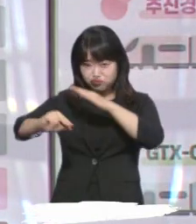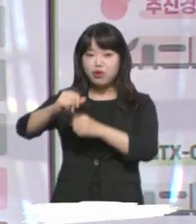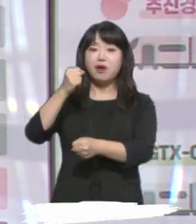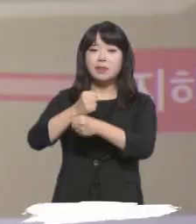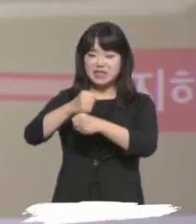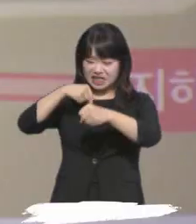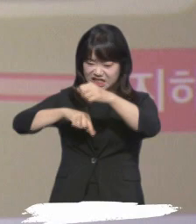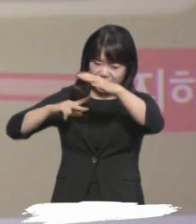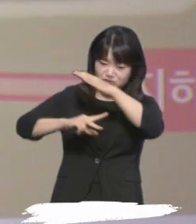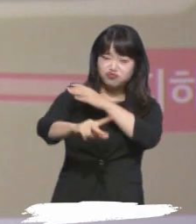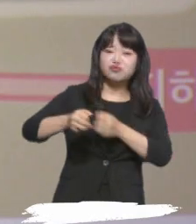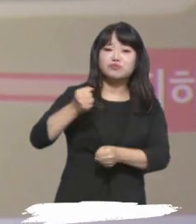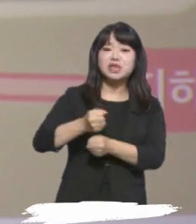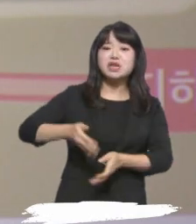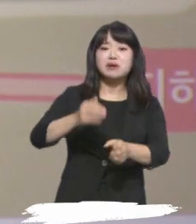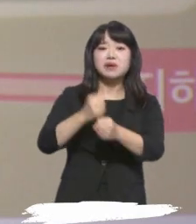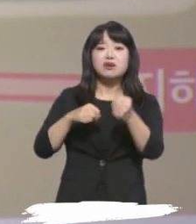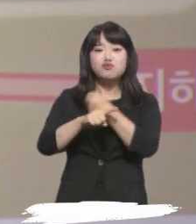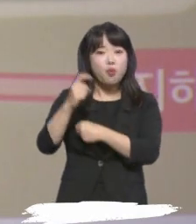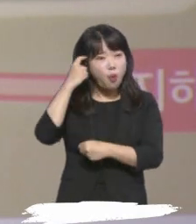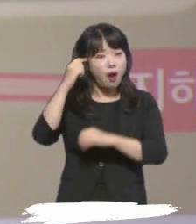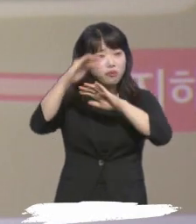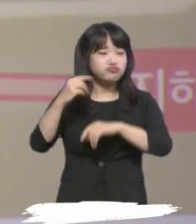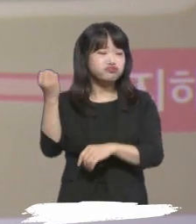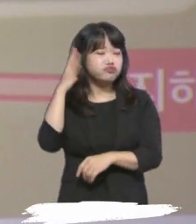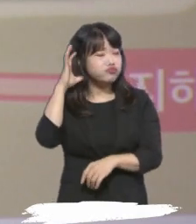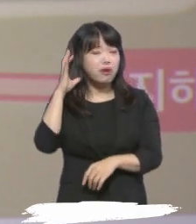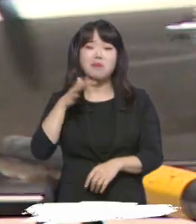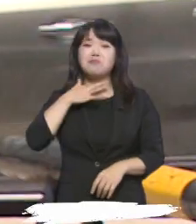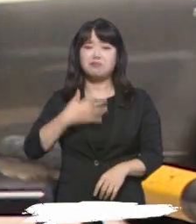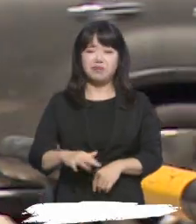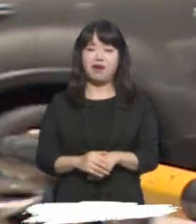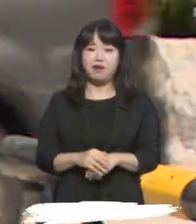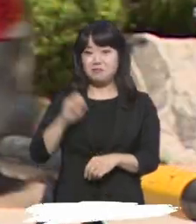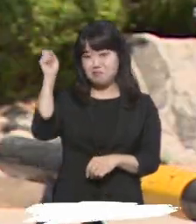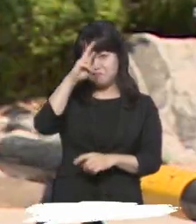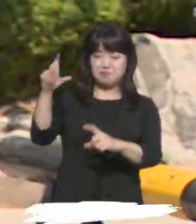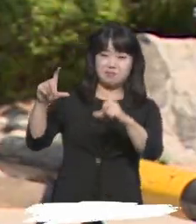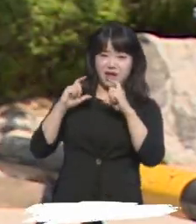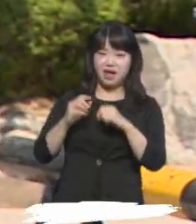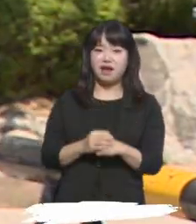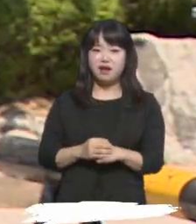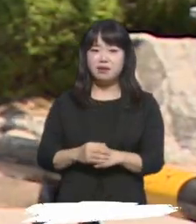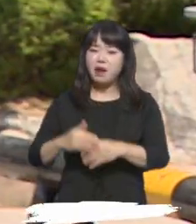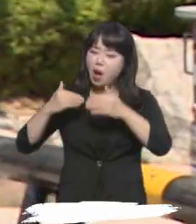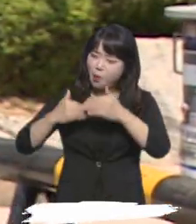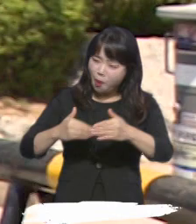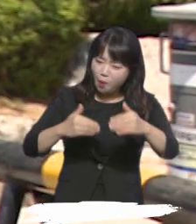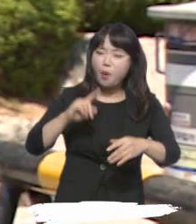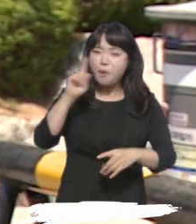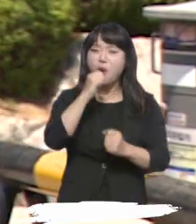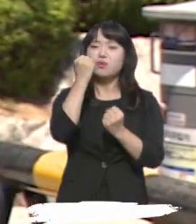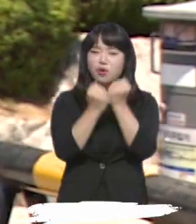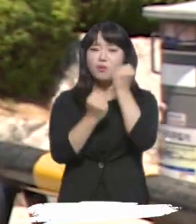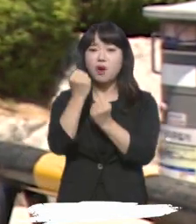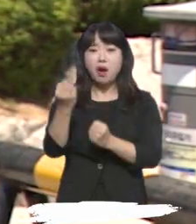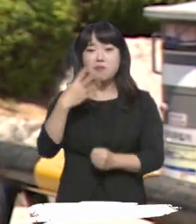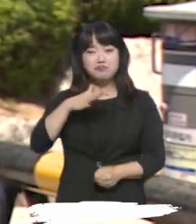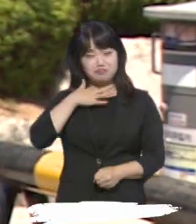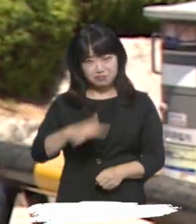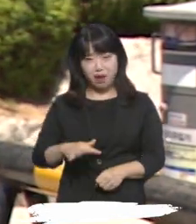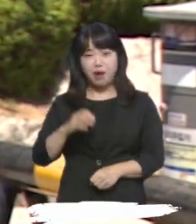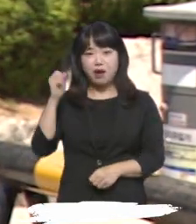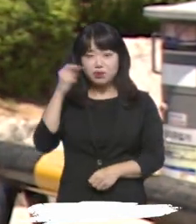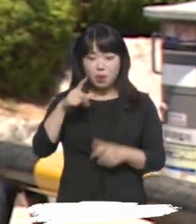지하를 관통해야 하는지 전혀 들은 바가 없기 때문입니다. 뭐 어떤 절차로 편입됐다는 내용도 없었고